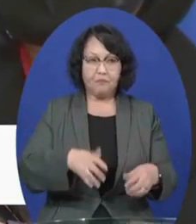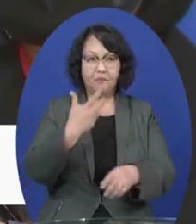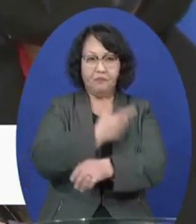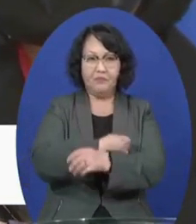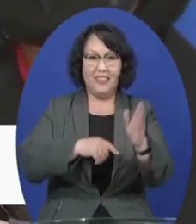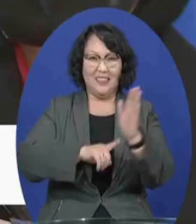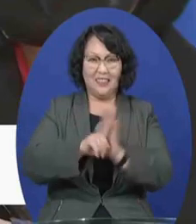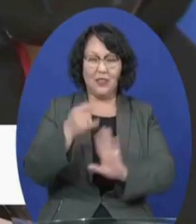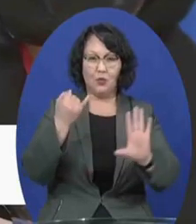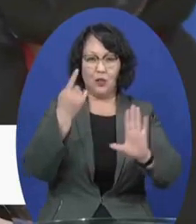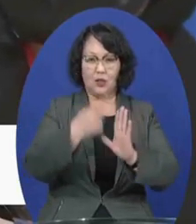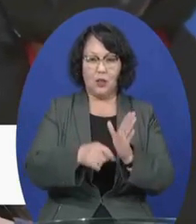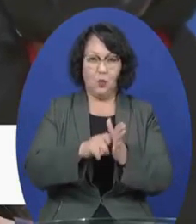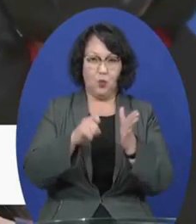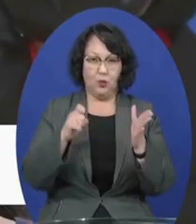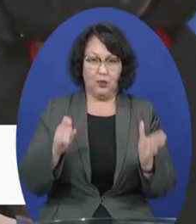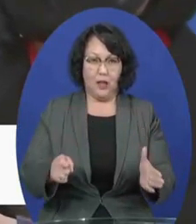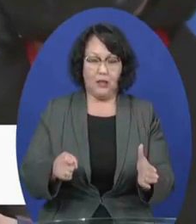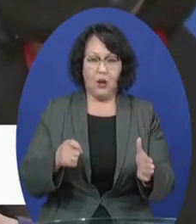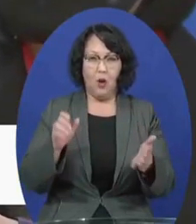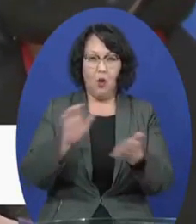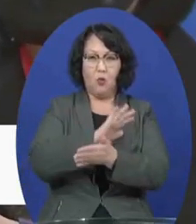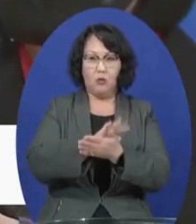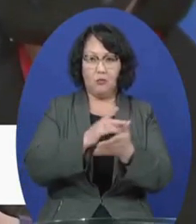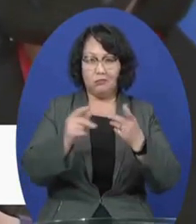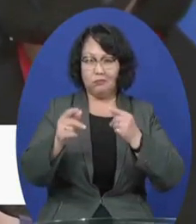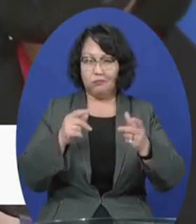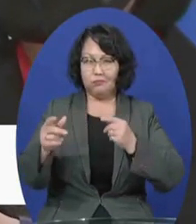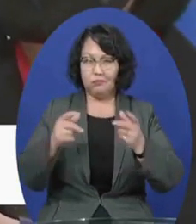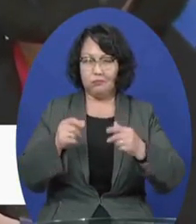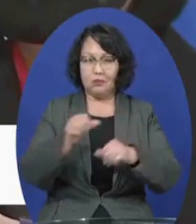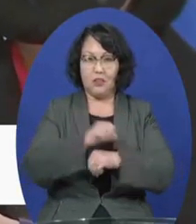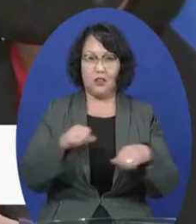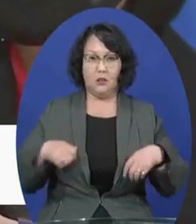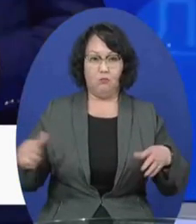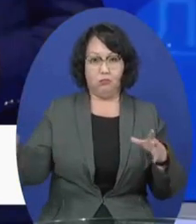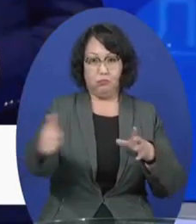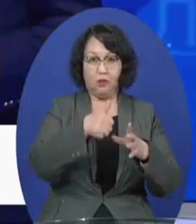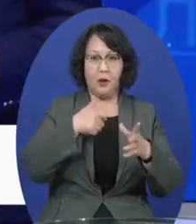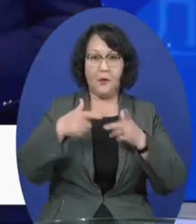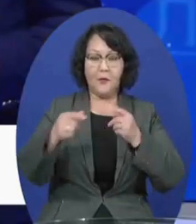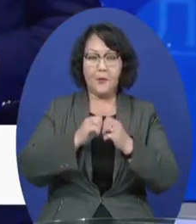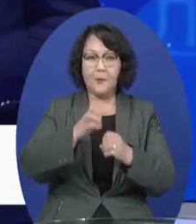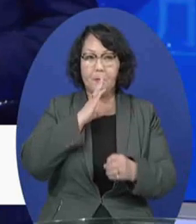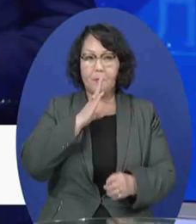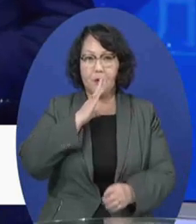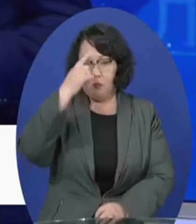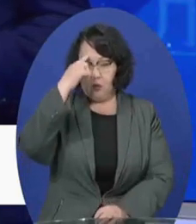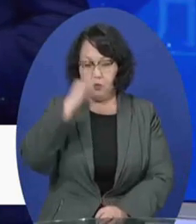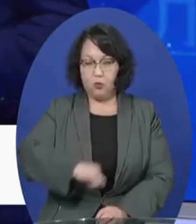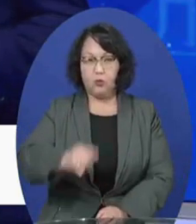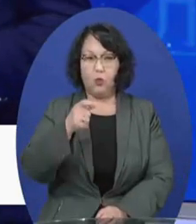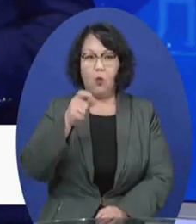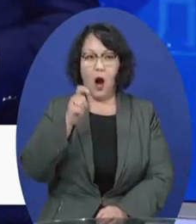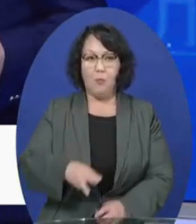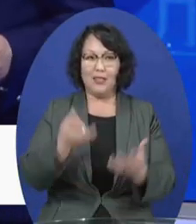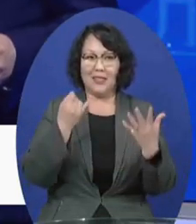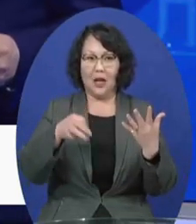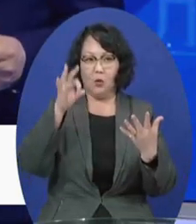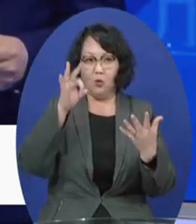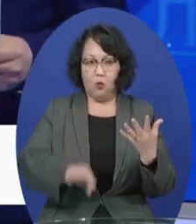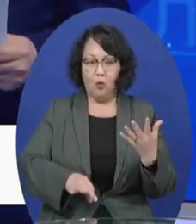бид эрчимтэй зохион байгуулж үндсэндээ одоо бүрэн хийж дуусгана гэж байна. За манай улс хүн амынхаа 60% 2